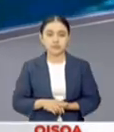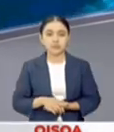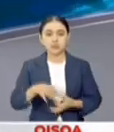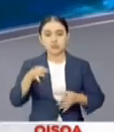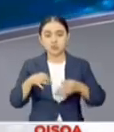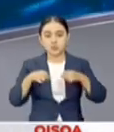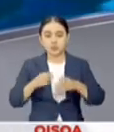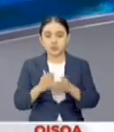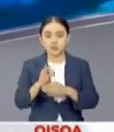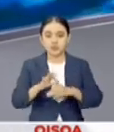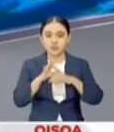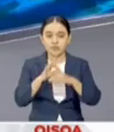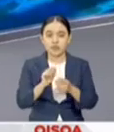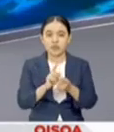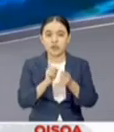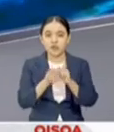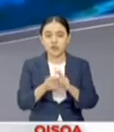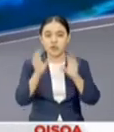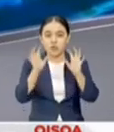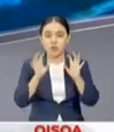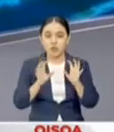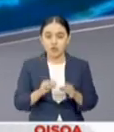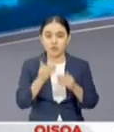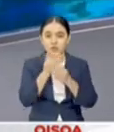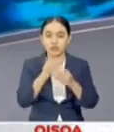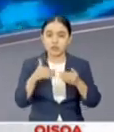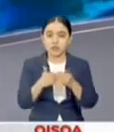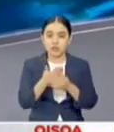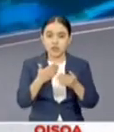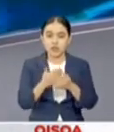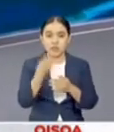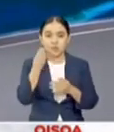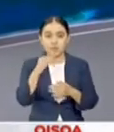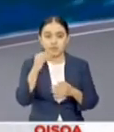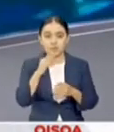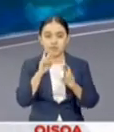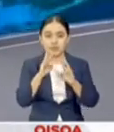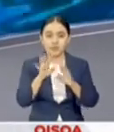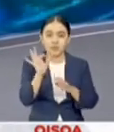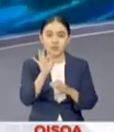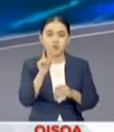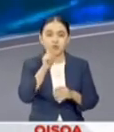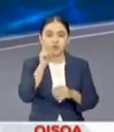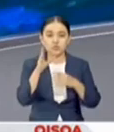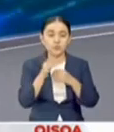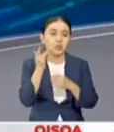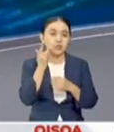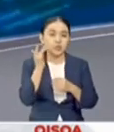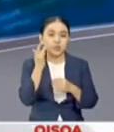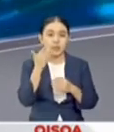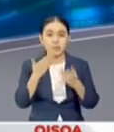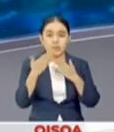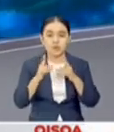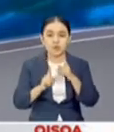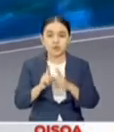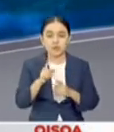Sud huquq tizimida olib borilayotgan islohotlar va qonunchilikdagi so'nggi yangiliklar mohiyatini targ'ib qilish bo'yicha yoshlar bilan doimiy muloqotni